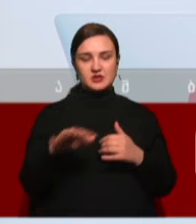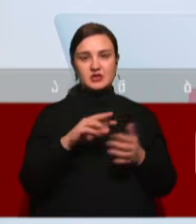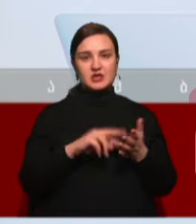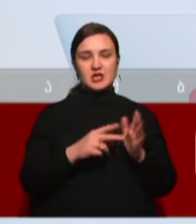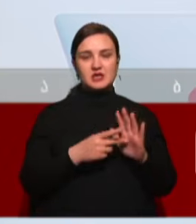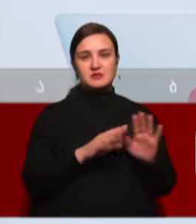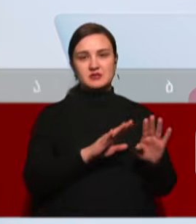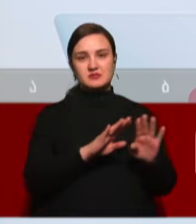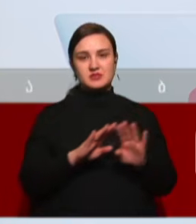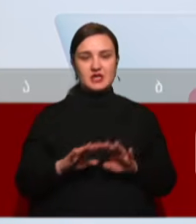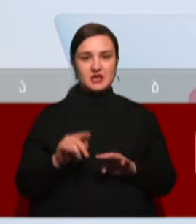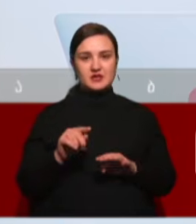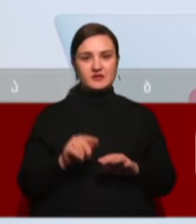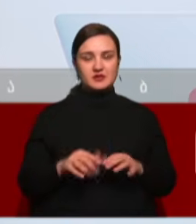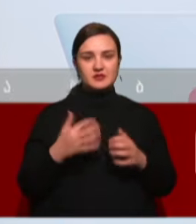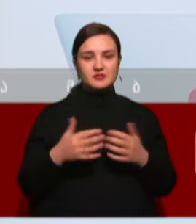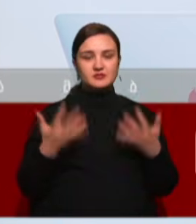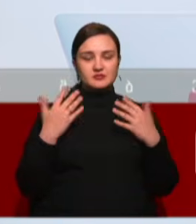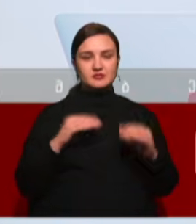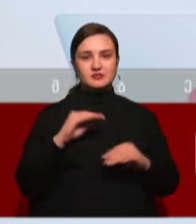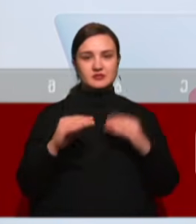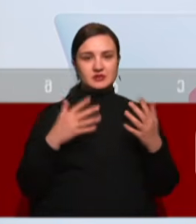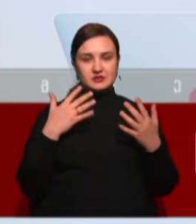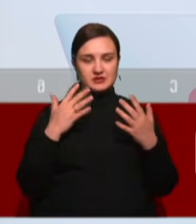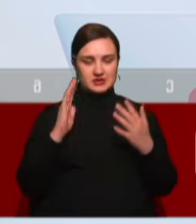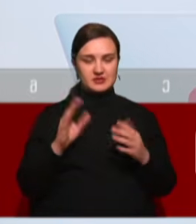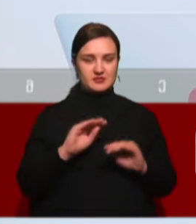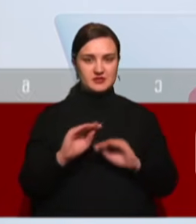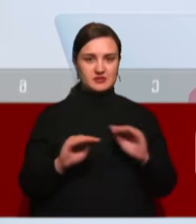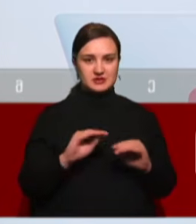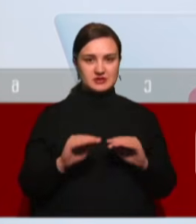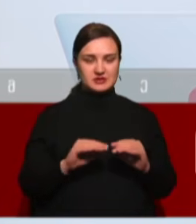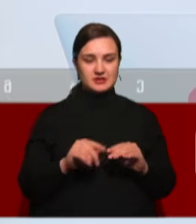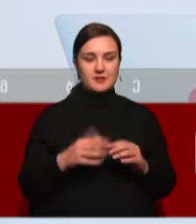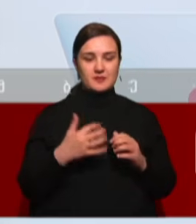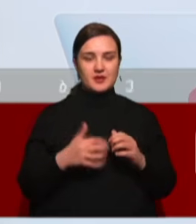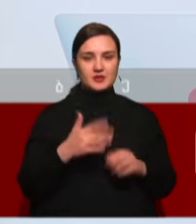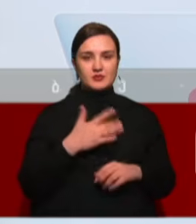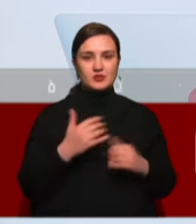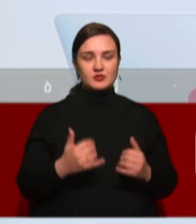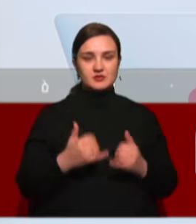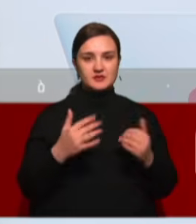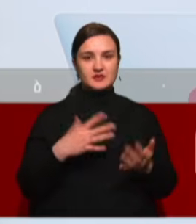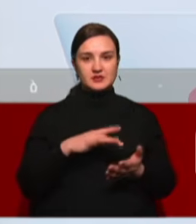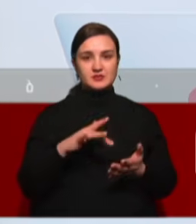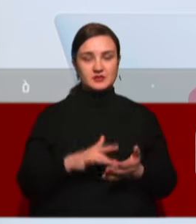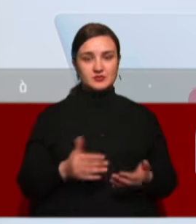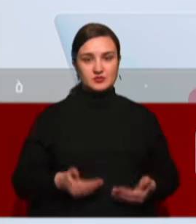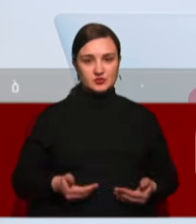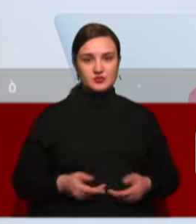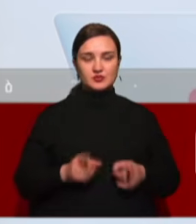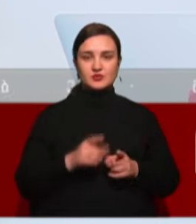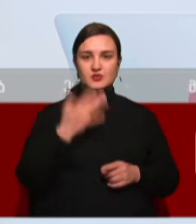მიხედვით უპრეცედენტო მასშტაბის რეკრეაციულ გასართობის სივრცე უნდა მოეწყოს. პარკი მოემსახურება როგორც თბილისის მცხოვრებლებს, ისე